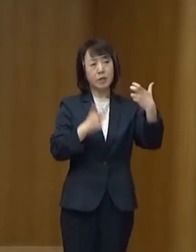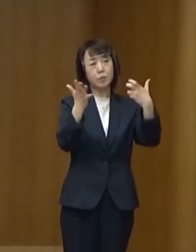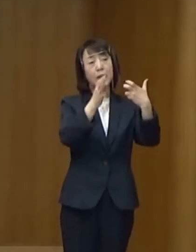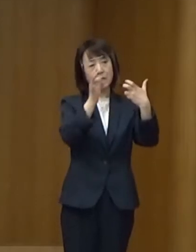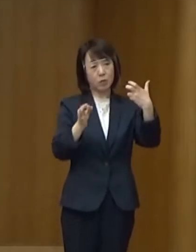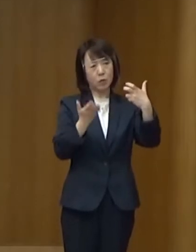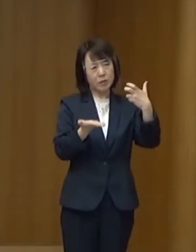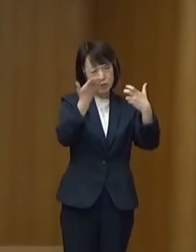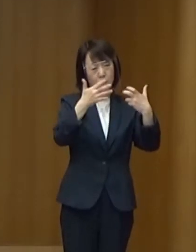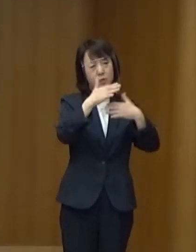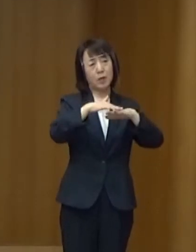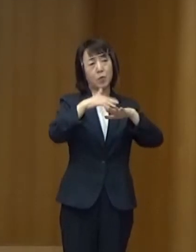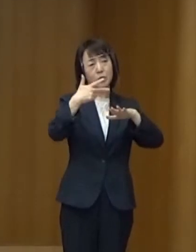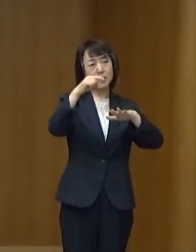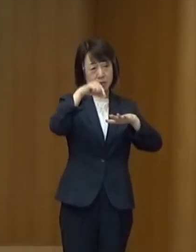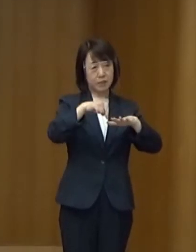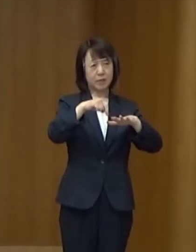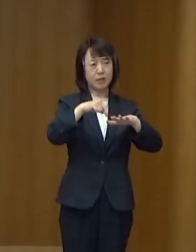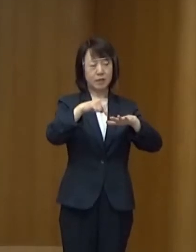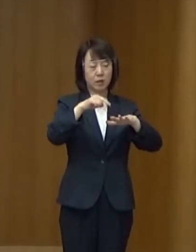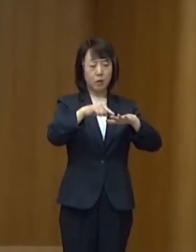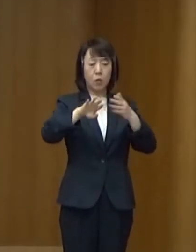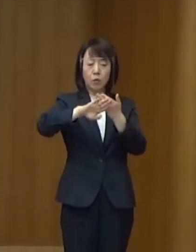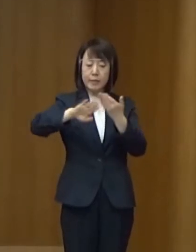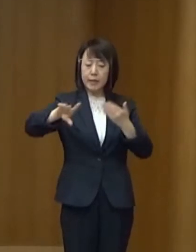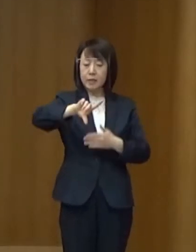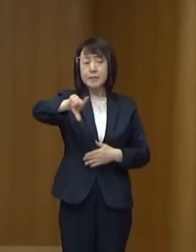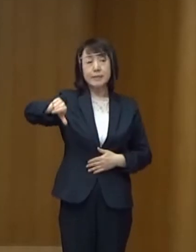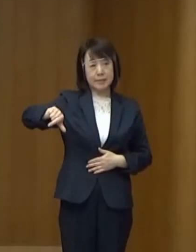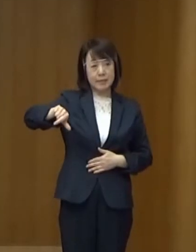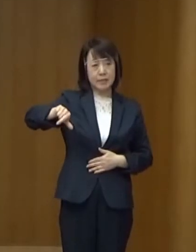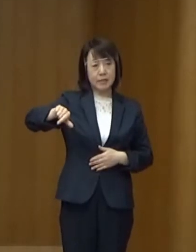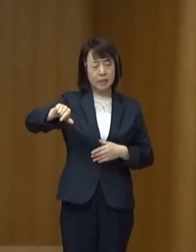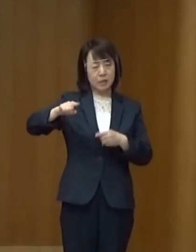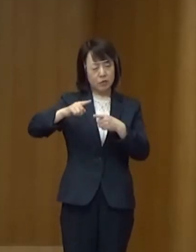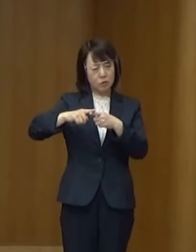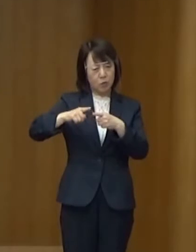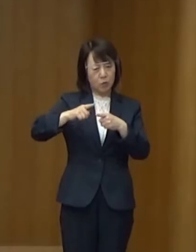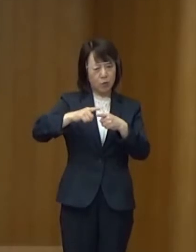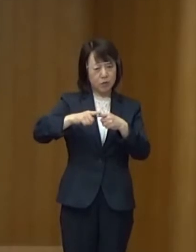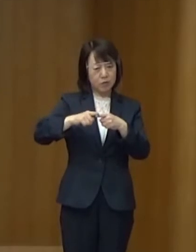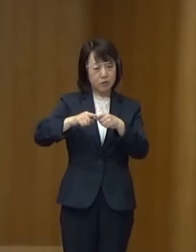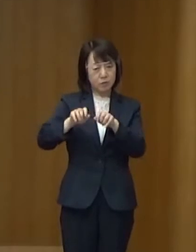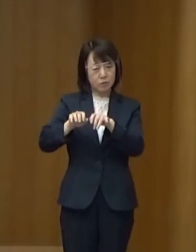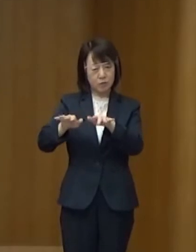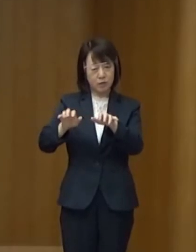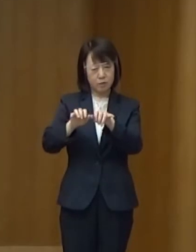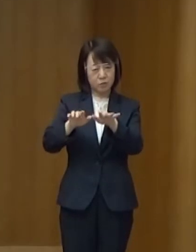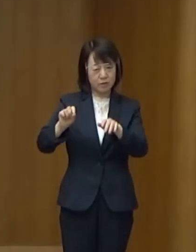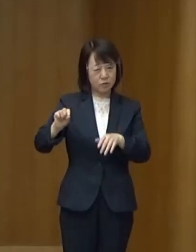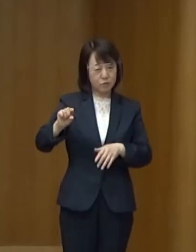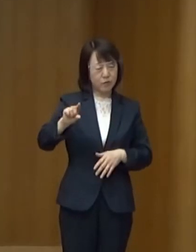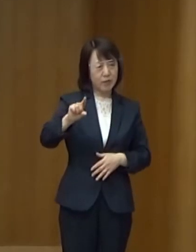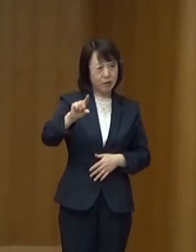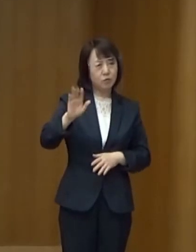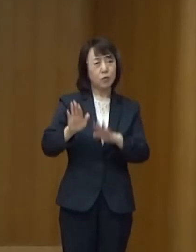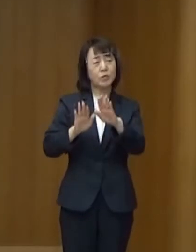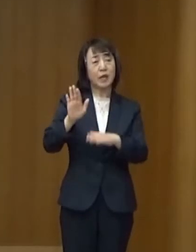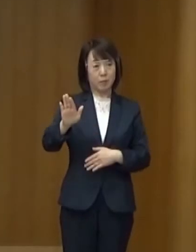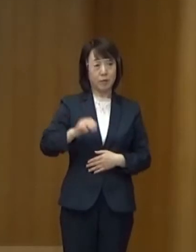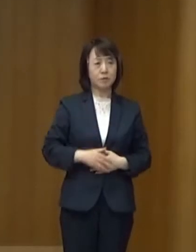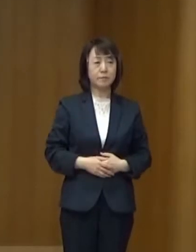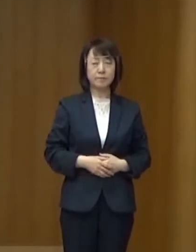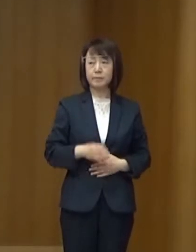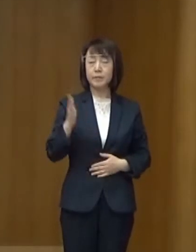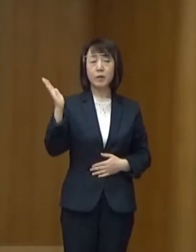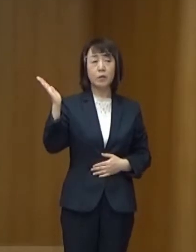となっておりますが、札幌市以外でも少しずつ感染が増加をしているという状況がございます。こ